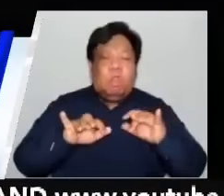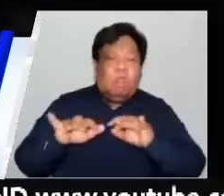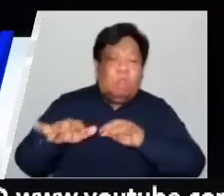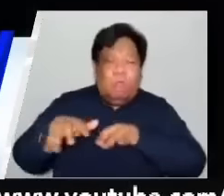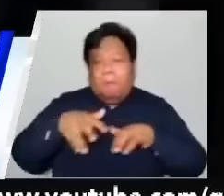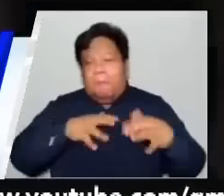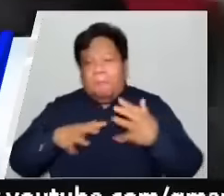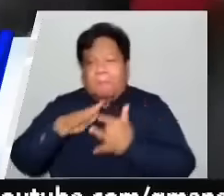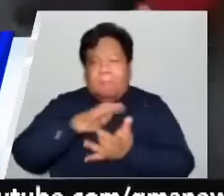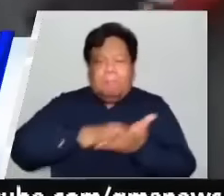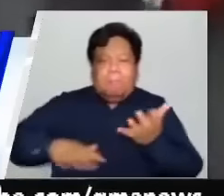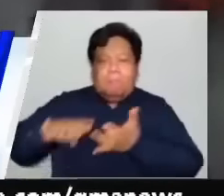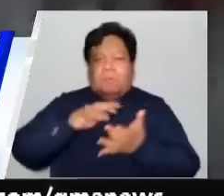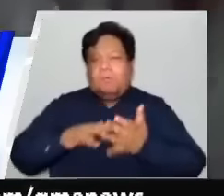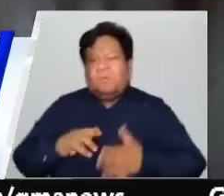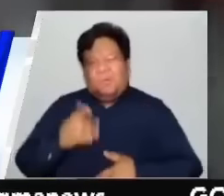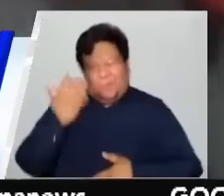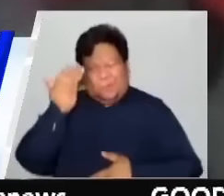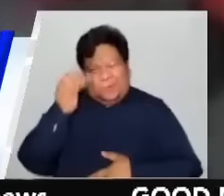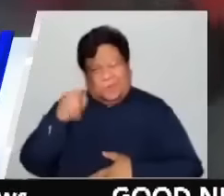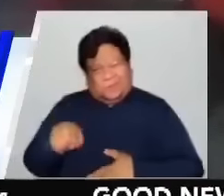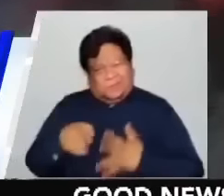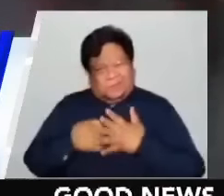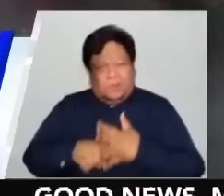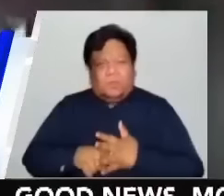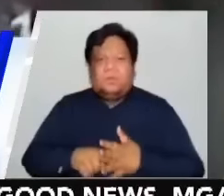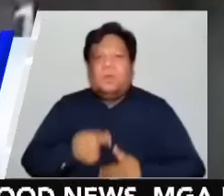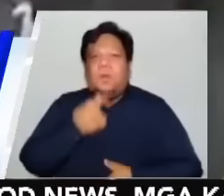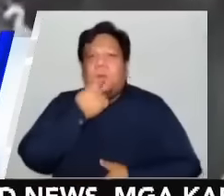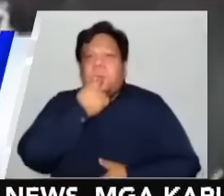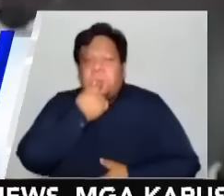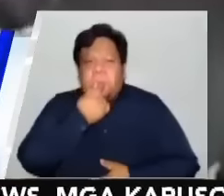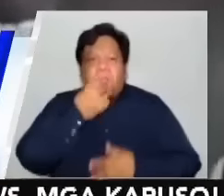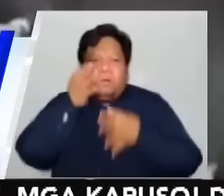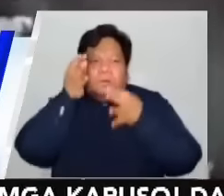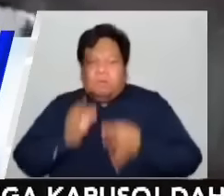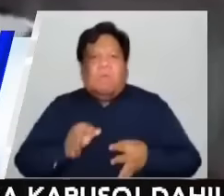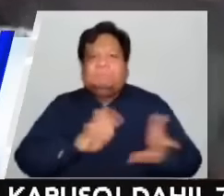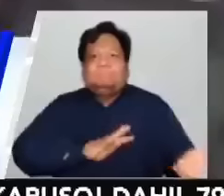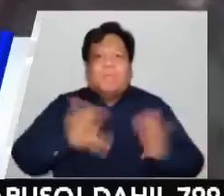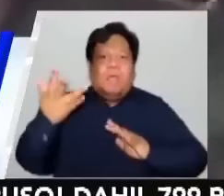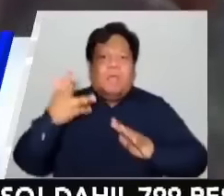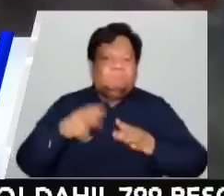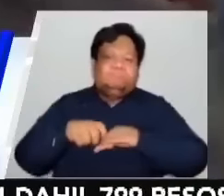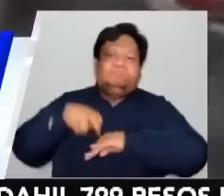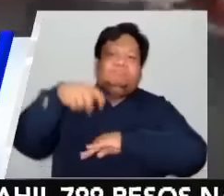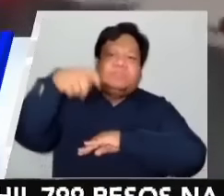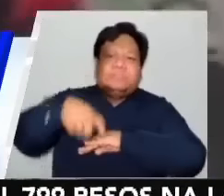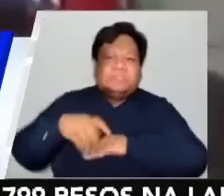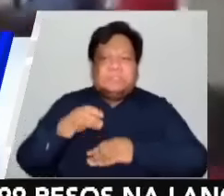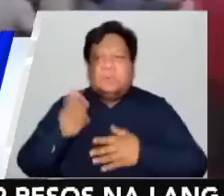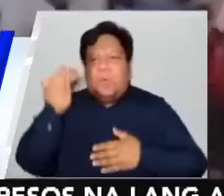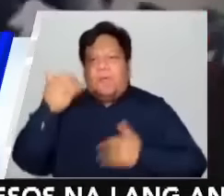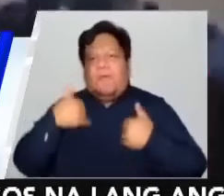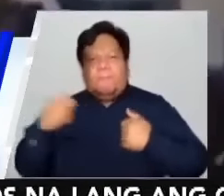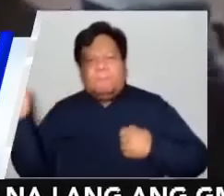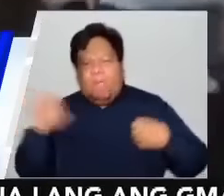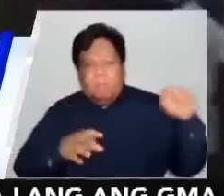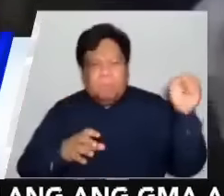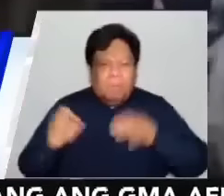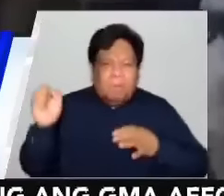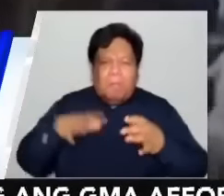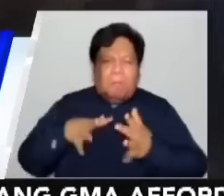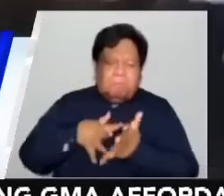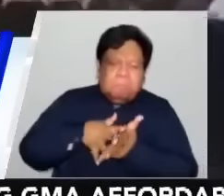referee maraming nag-akyat sa pader para makaligtas nagkaroon kasi ng batuhan at crowd crush di